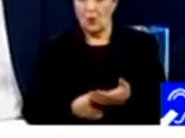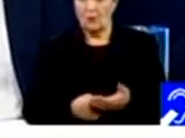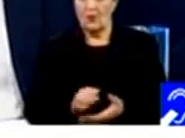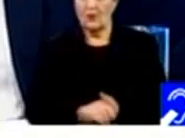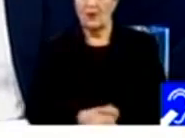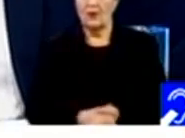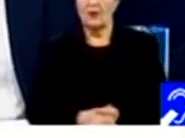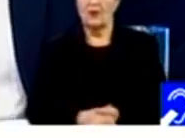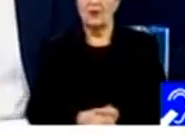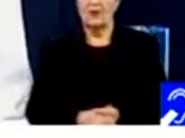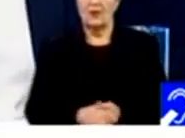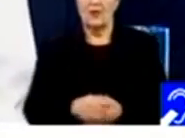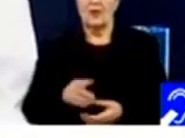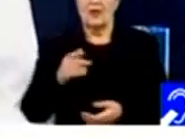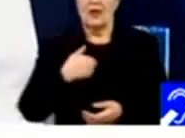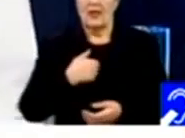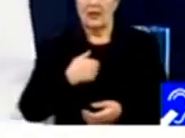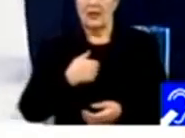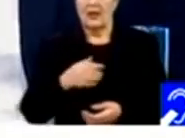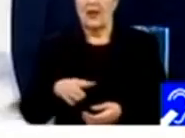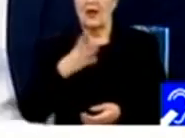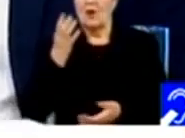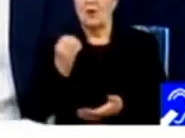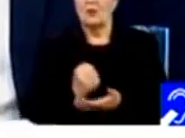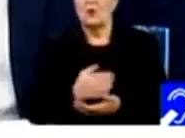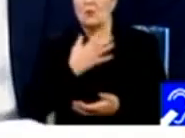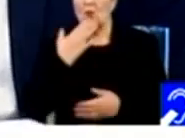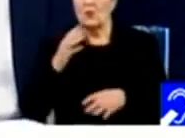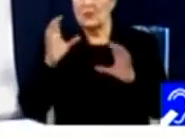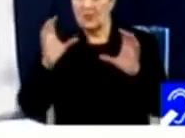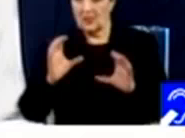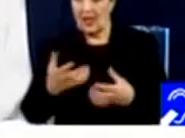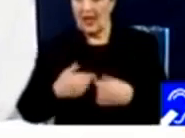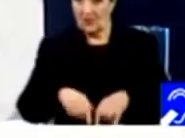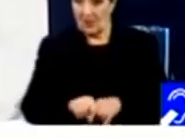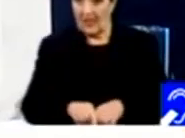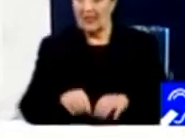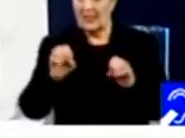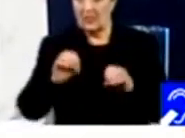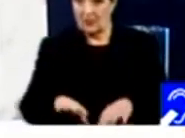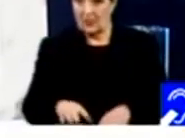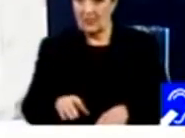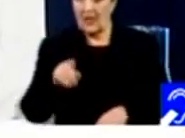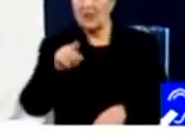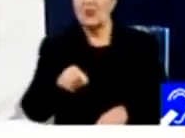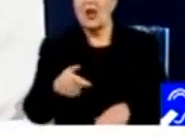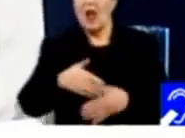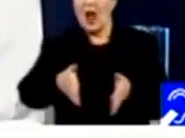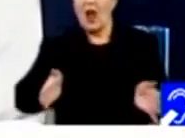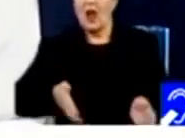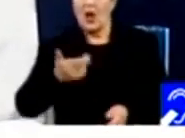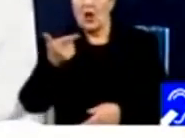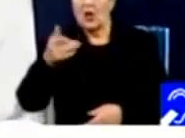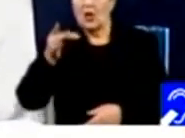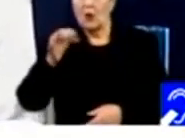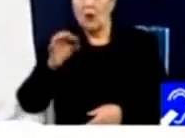foarte bine. Un fals cât e de mare. Deci, au adoptat. Spuneți-ne de ce ați adoptat acea decizie, de ce s-a început acea groapă, au